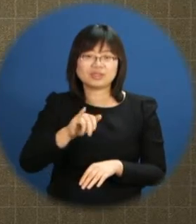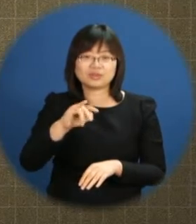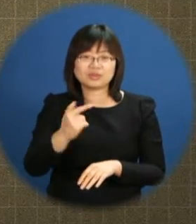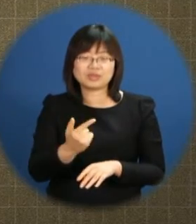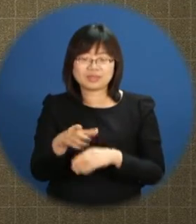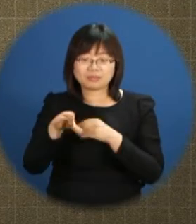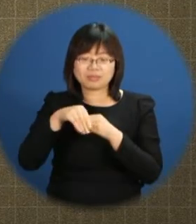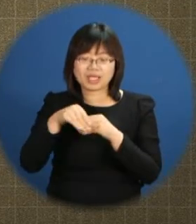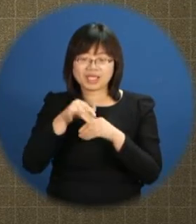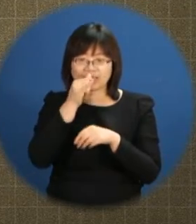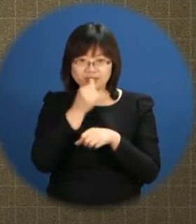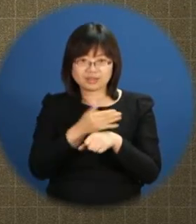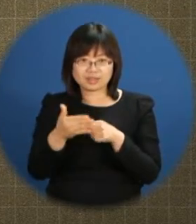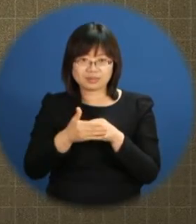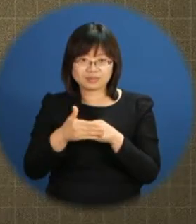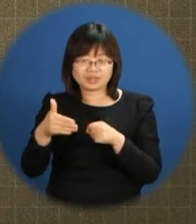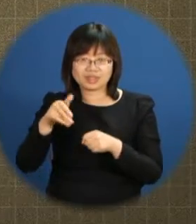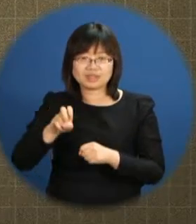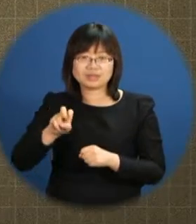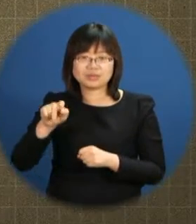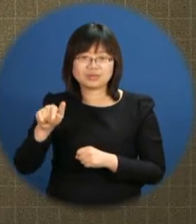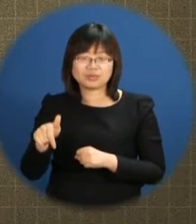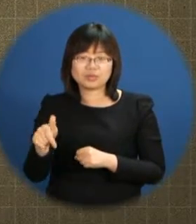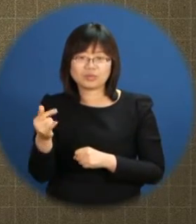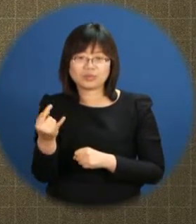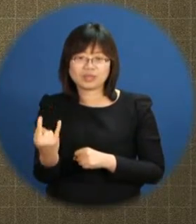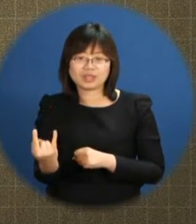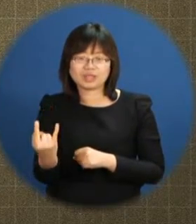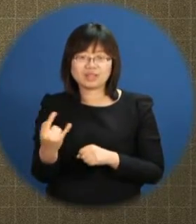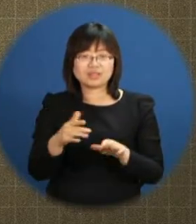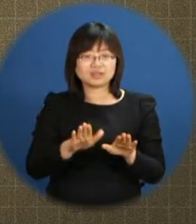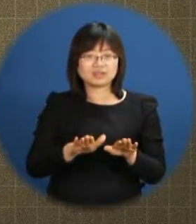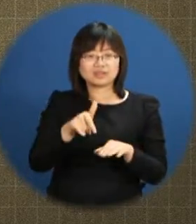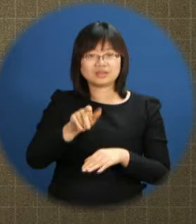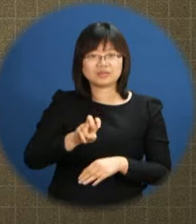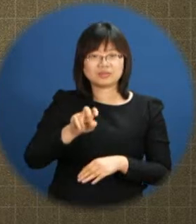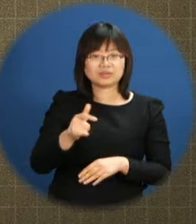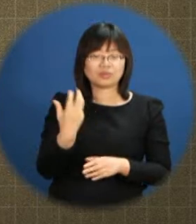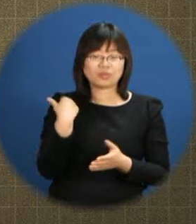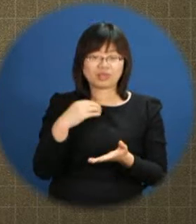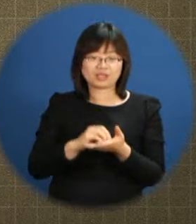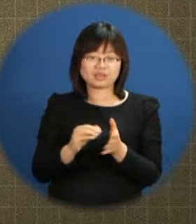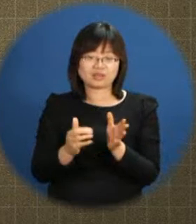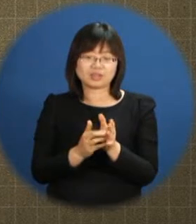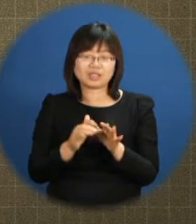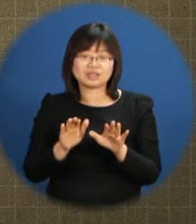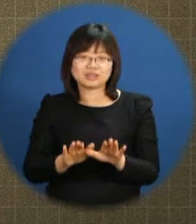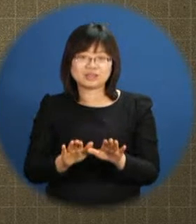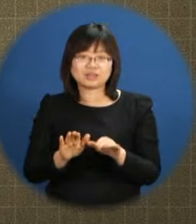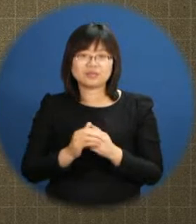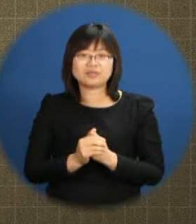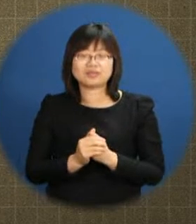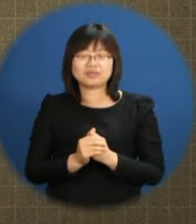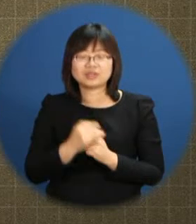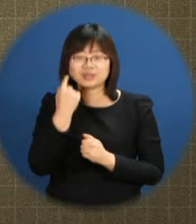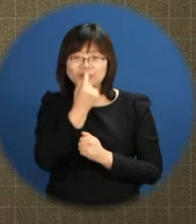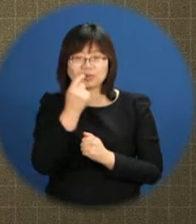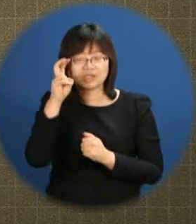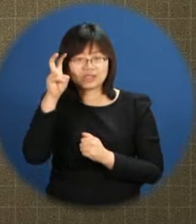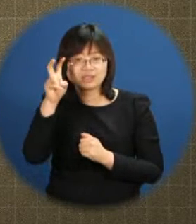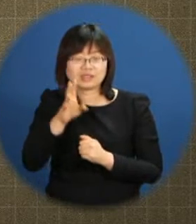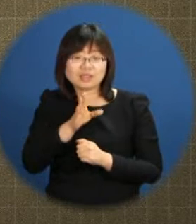먹으면서 금 석회가 금속으로 환원 됐다 야 그래서 2+2 스톤 일원에 예측이